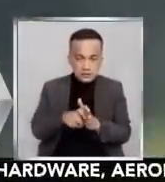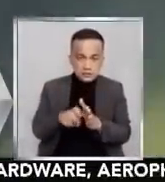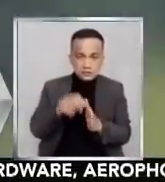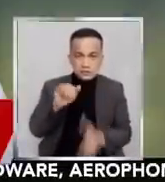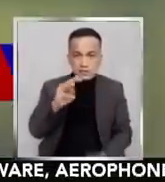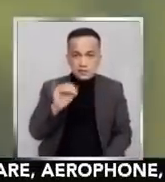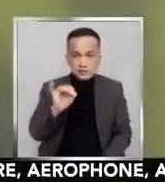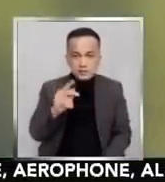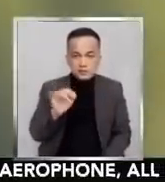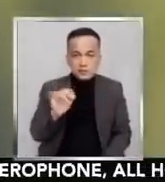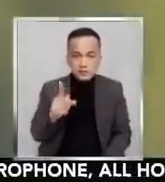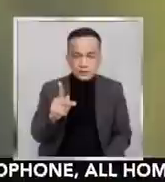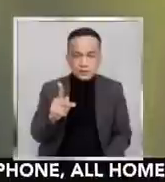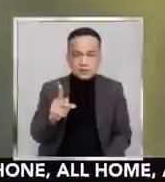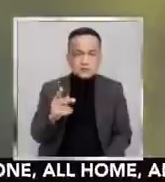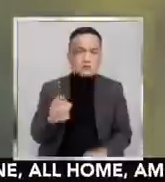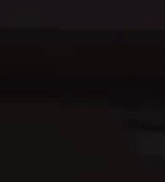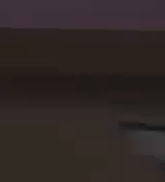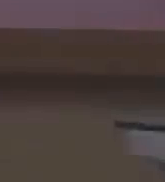ang investigasyon.